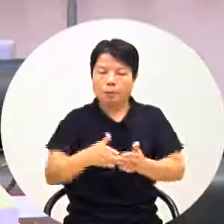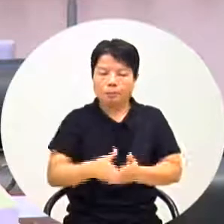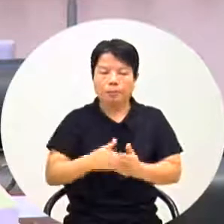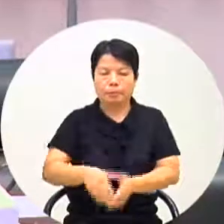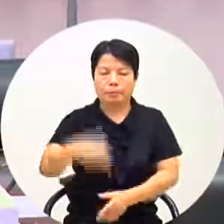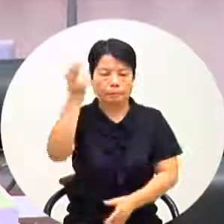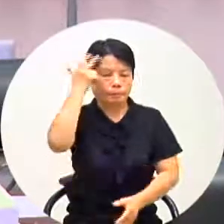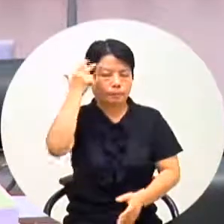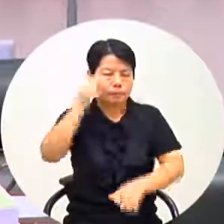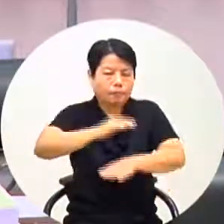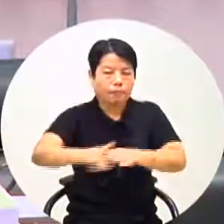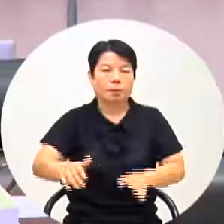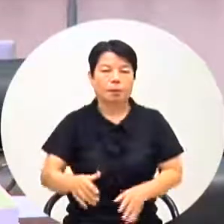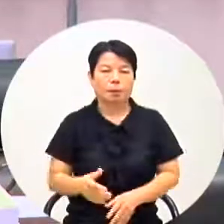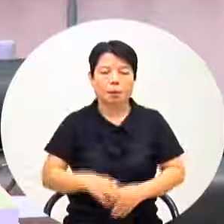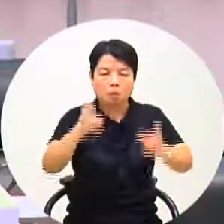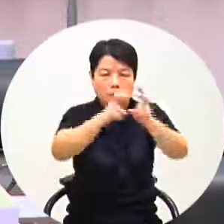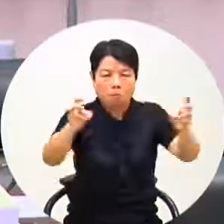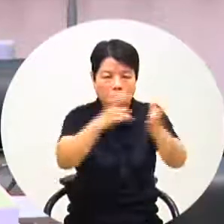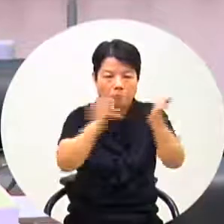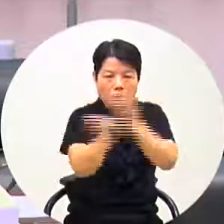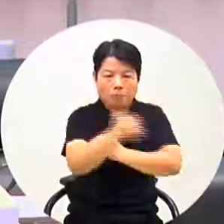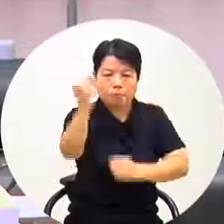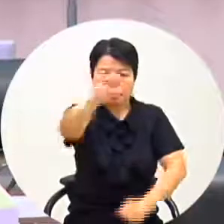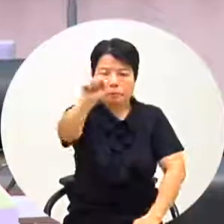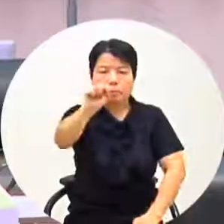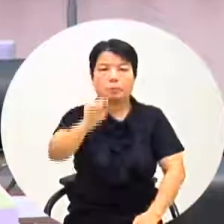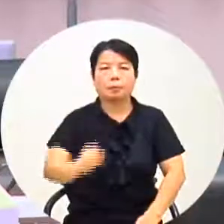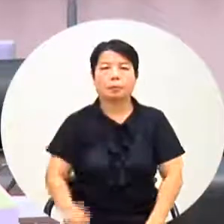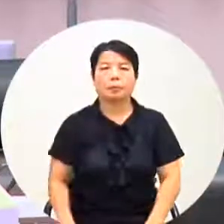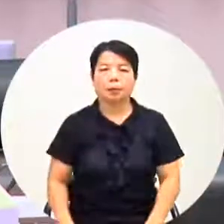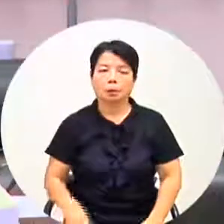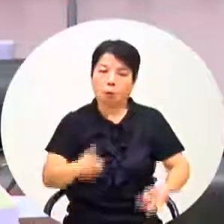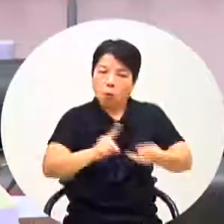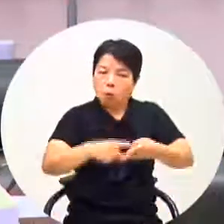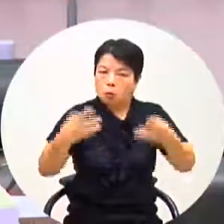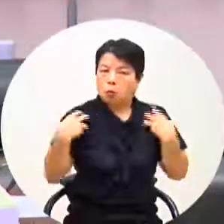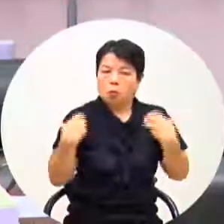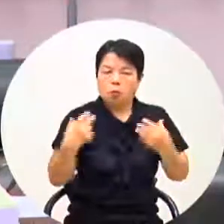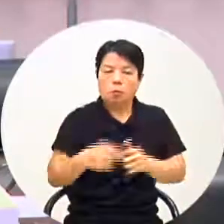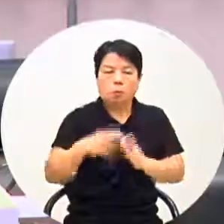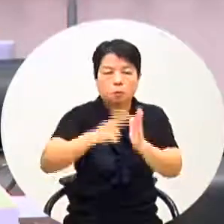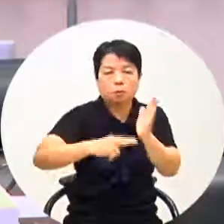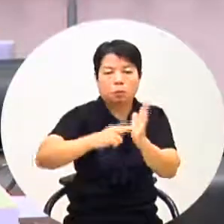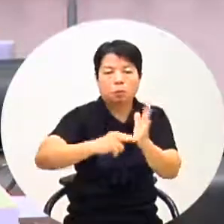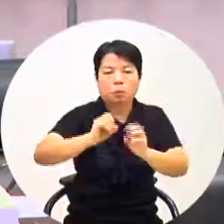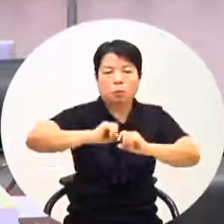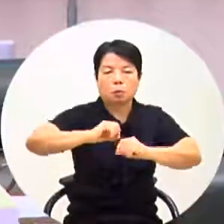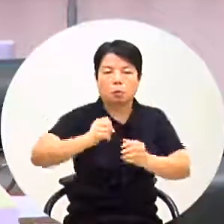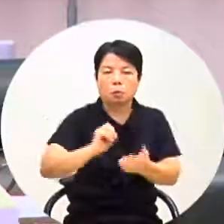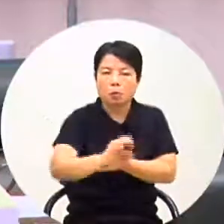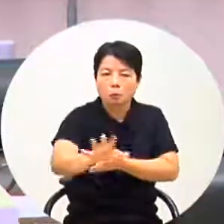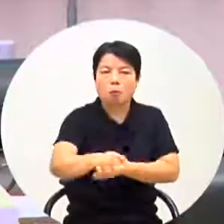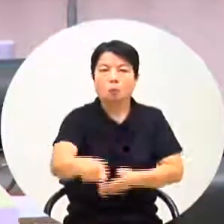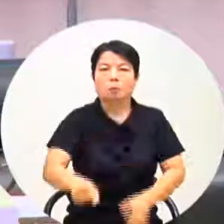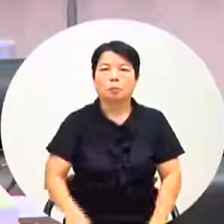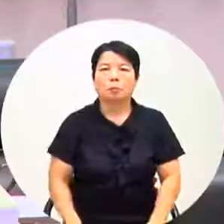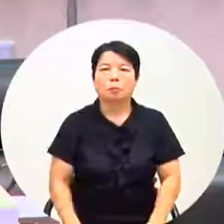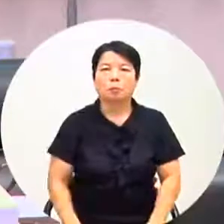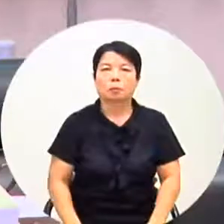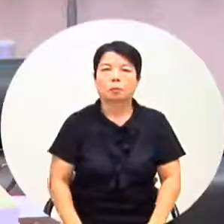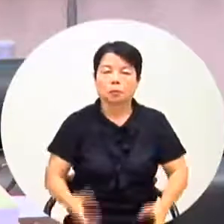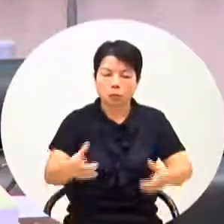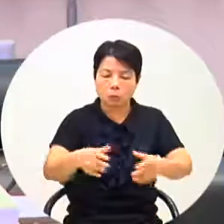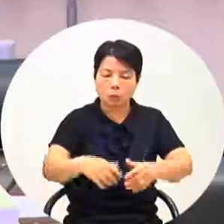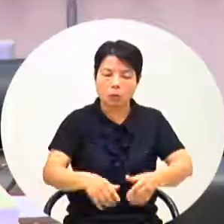准随便拆庙。请主委这个简单明确的答复，就是北段的那个路口跟我们南